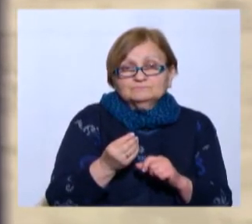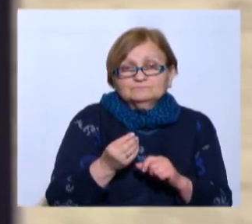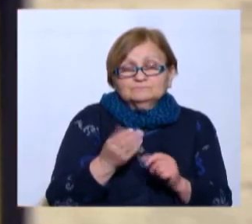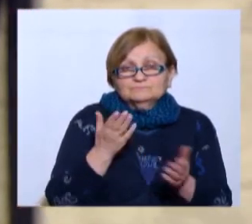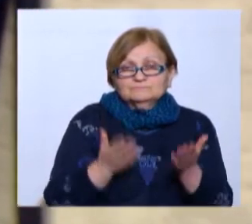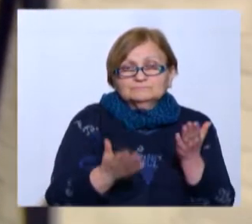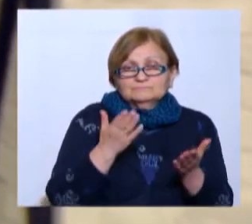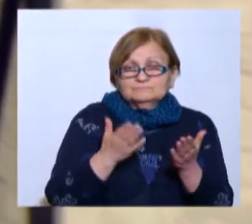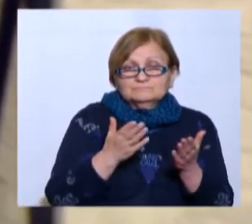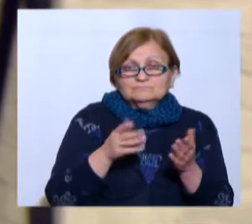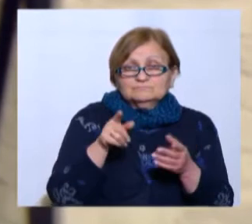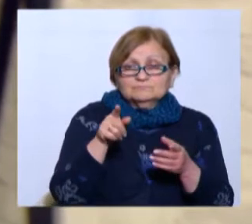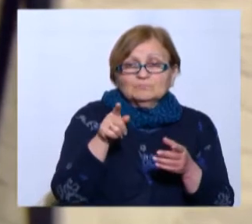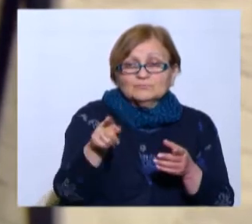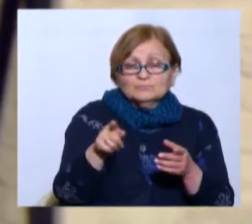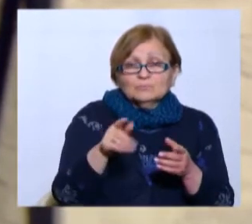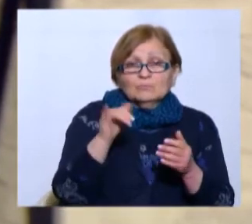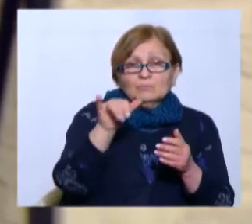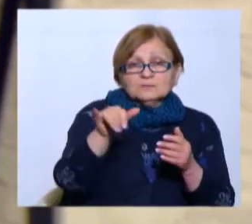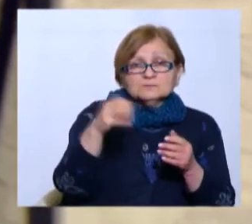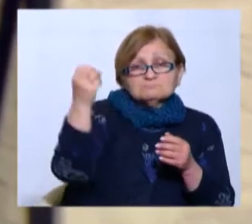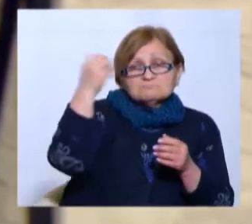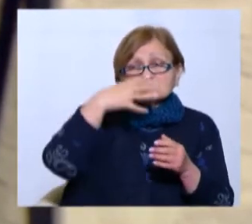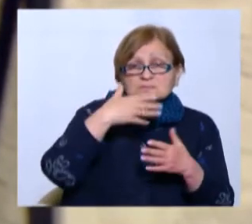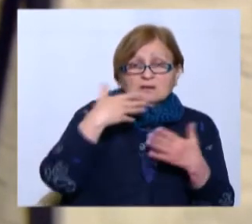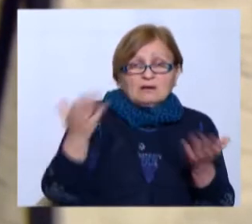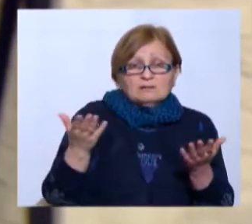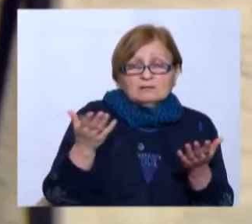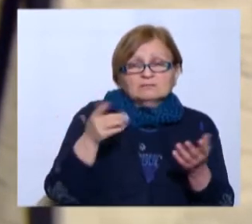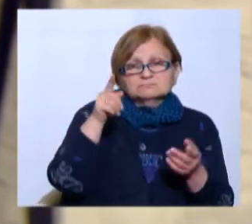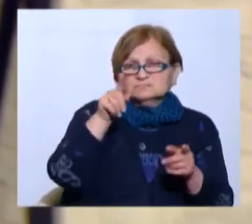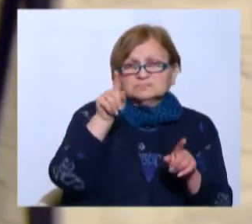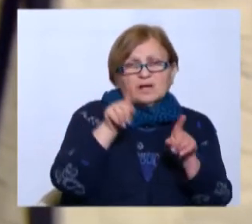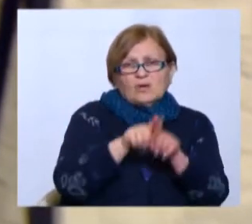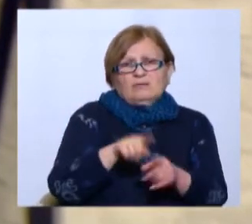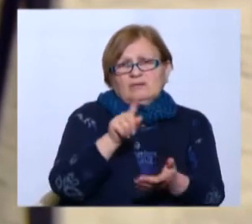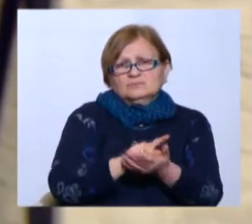თუკი მას მზე არა აქვს, თავისთავად გახმება.